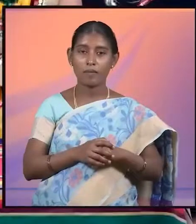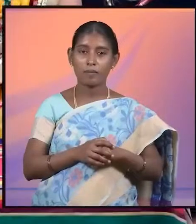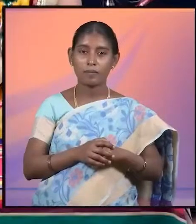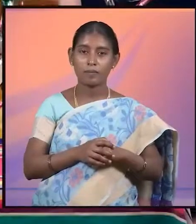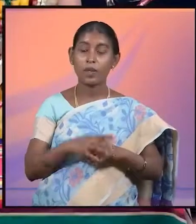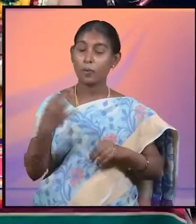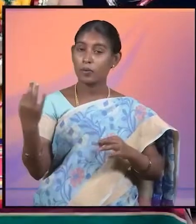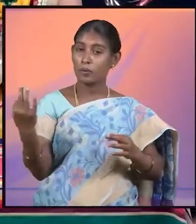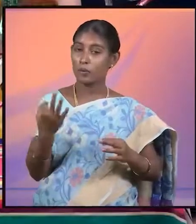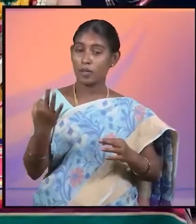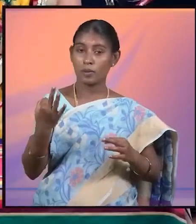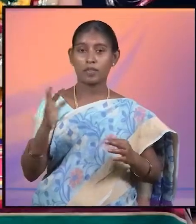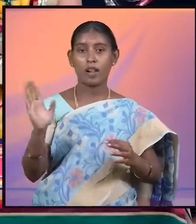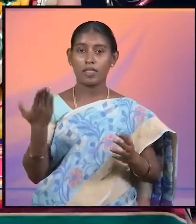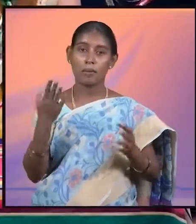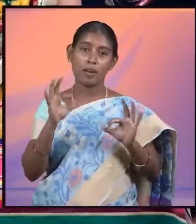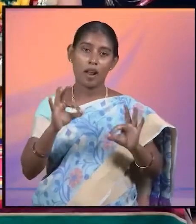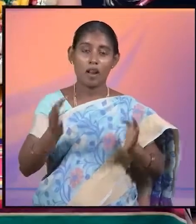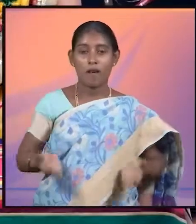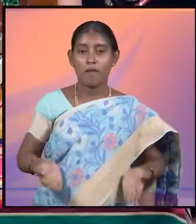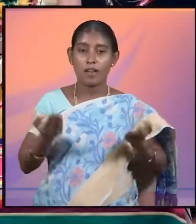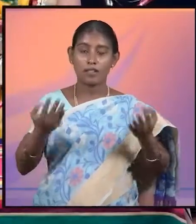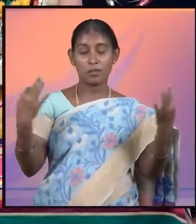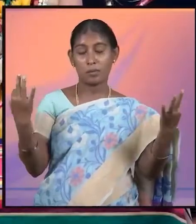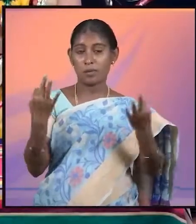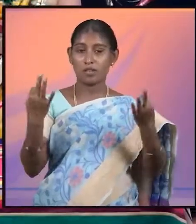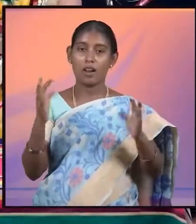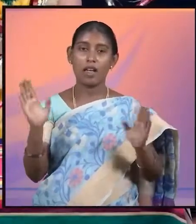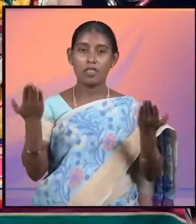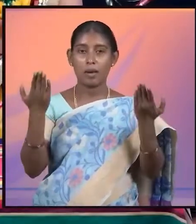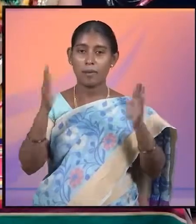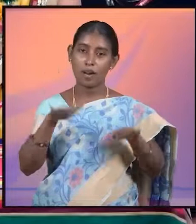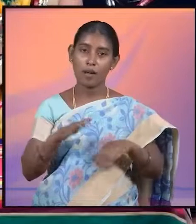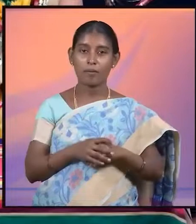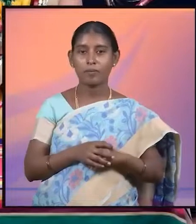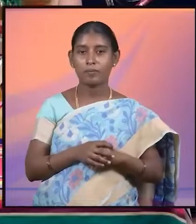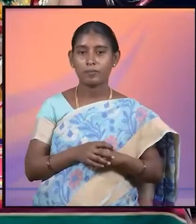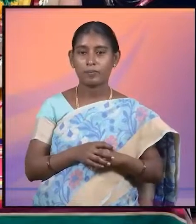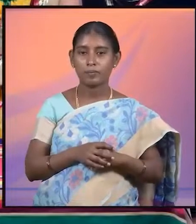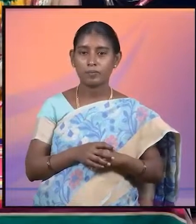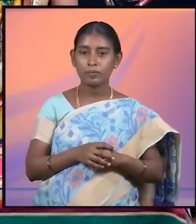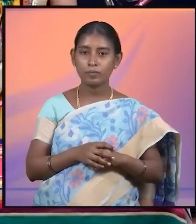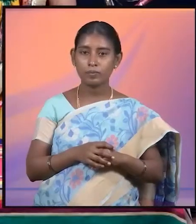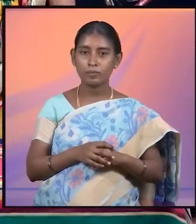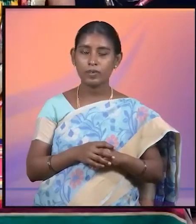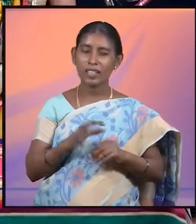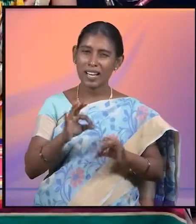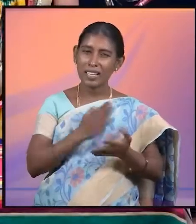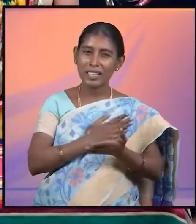செலுத்தியிருந்த காலம் புகழ் வளர்ந்திருந்த காலம், செலுத்தியிருந்த காலம் புகழ் வளர்ந்திருந்த காலம்.